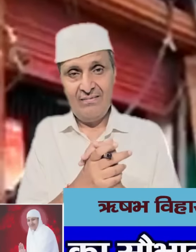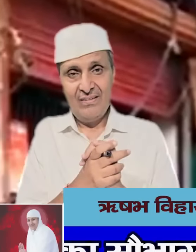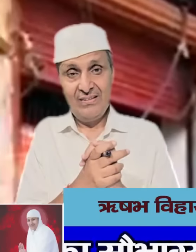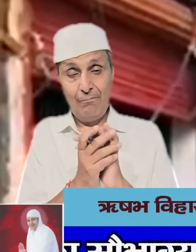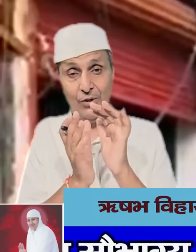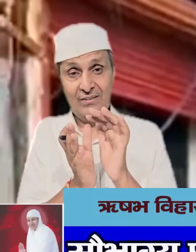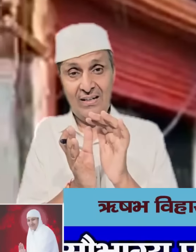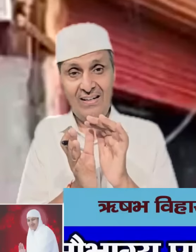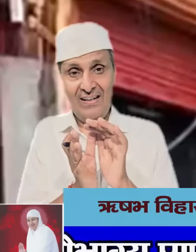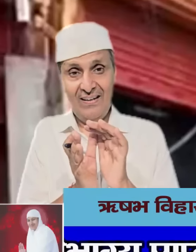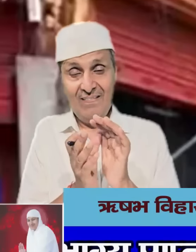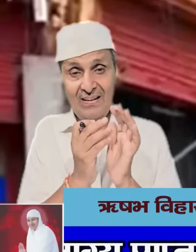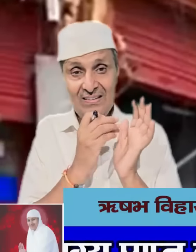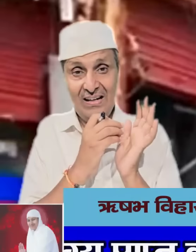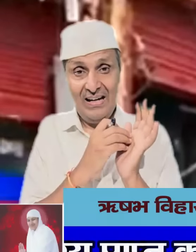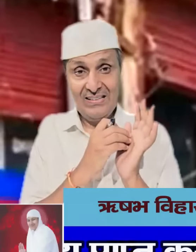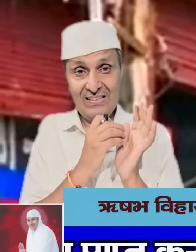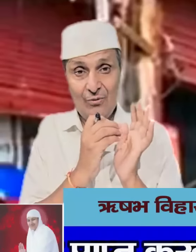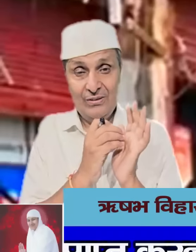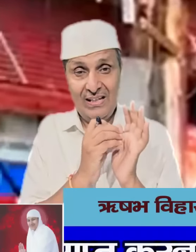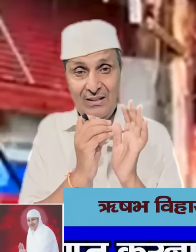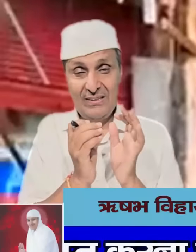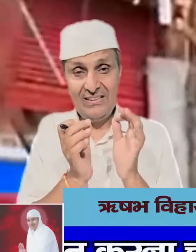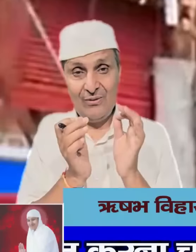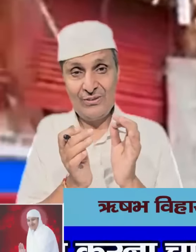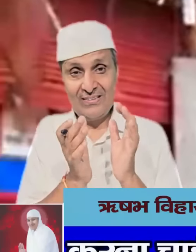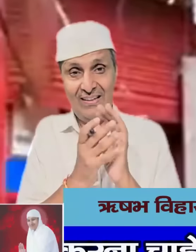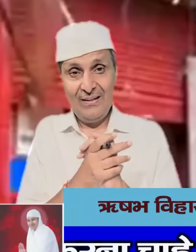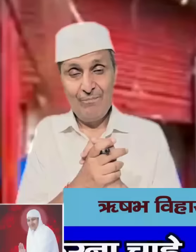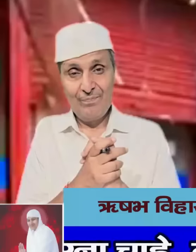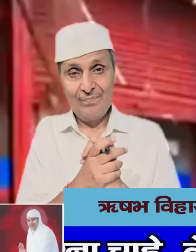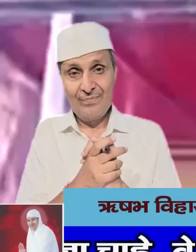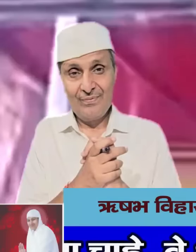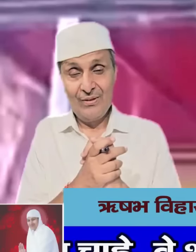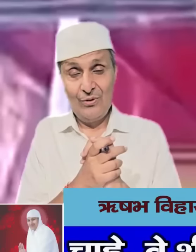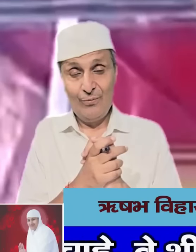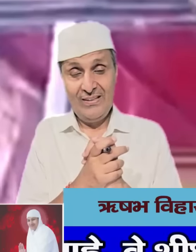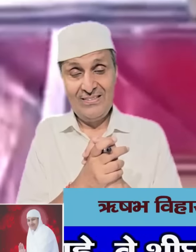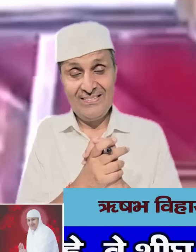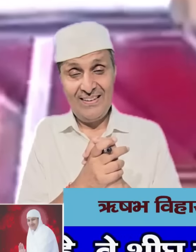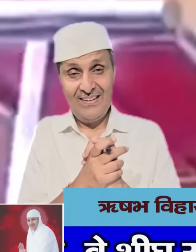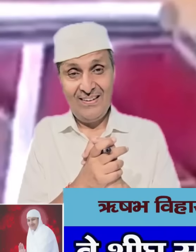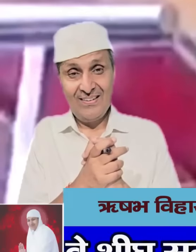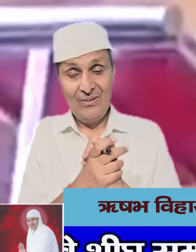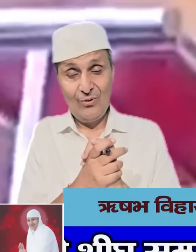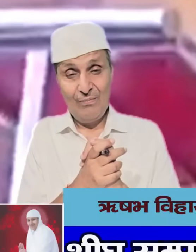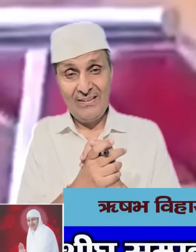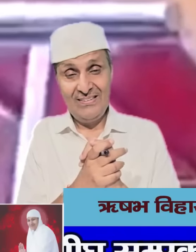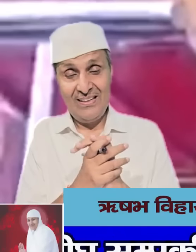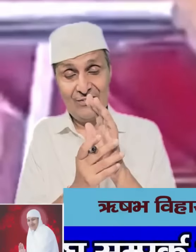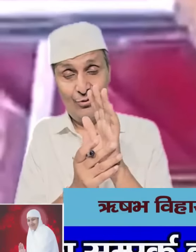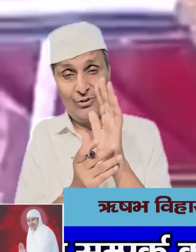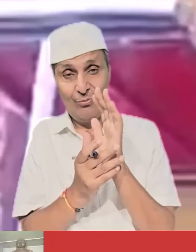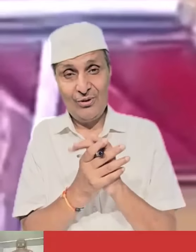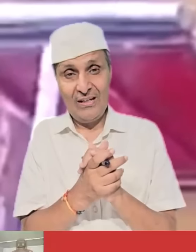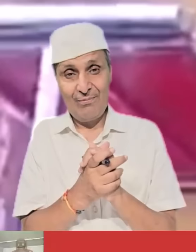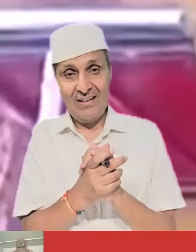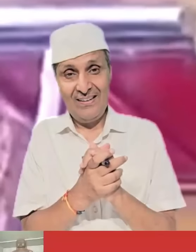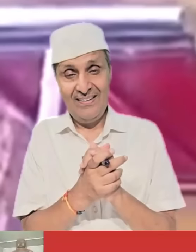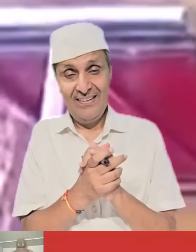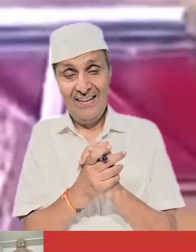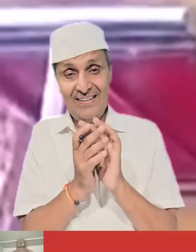था, यह पुलिस का कहना है। क्या ऐसा कोई जैन भतीजा हो सकता है? क्यों भी चाचा क्यों भी भतीजा, सुने तो